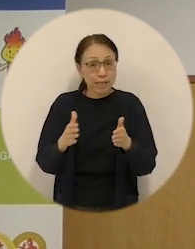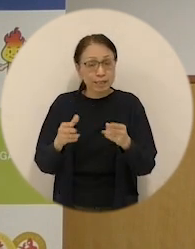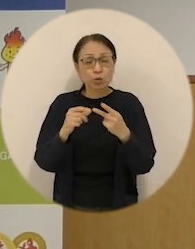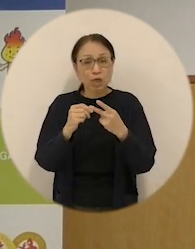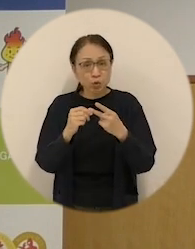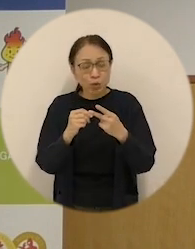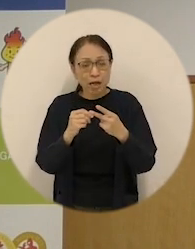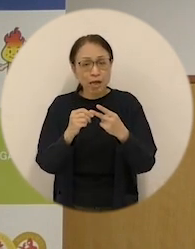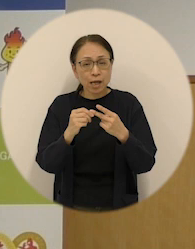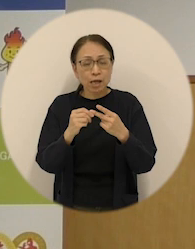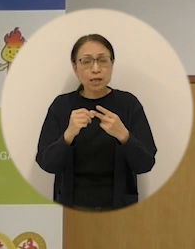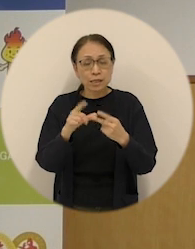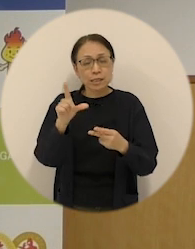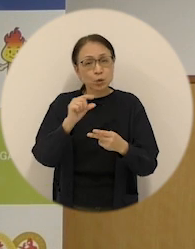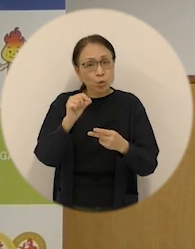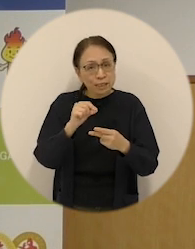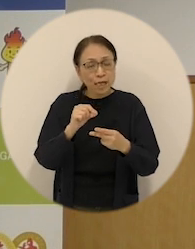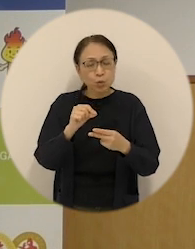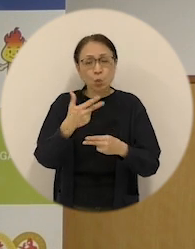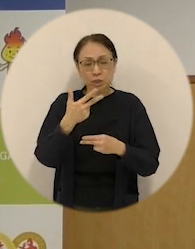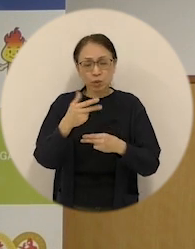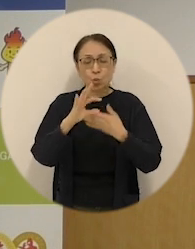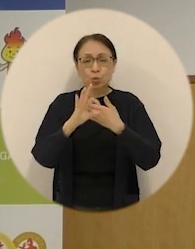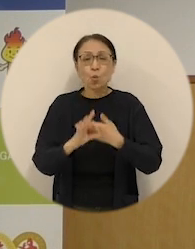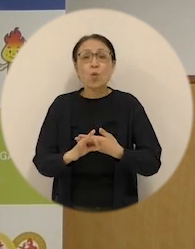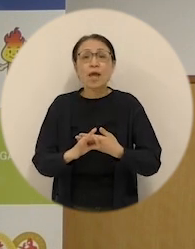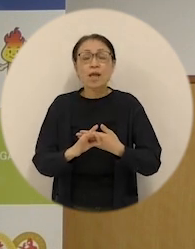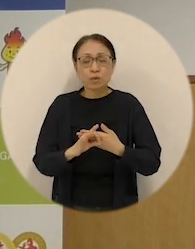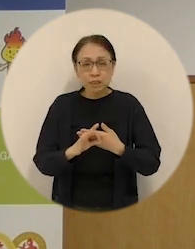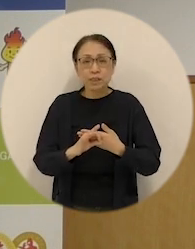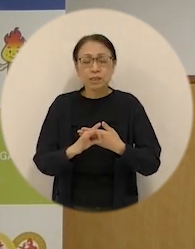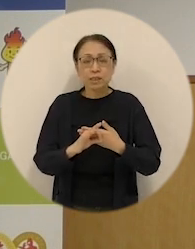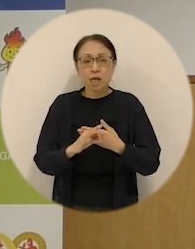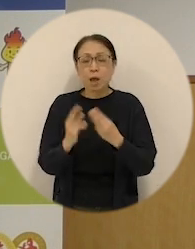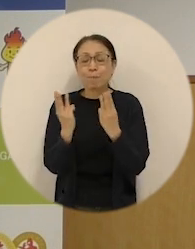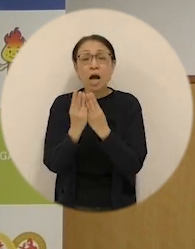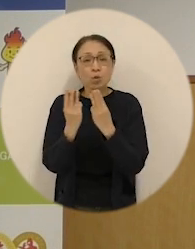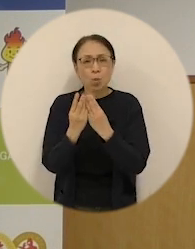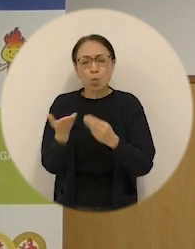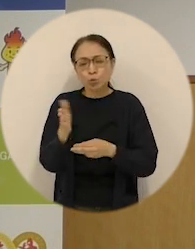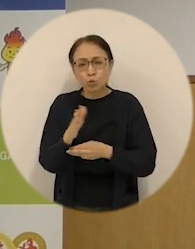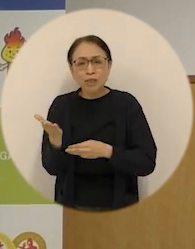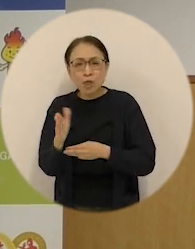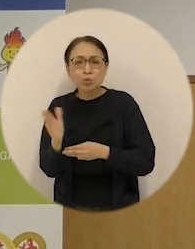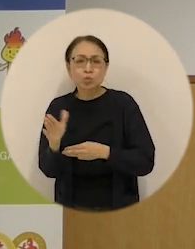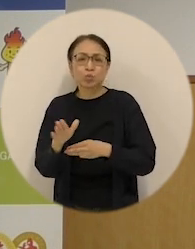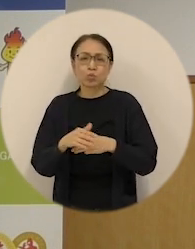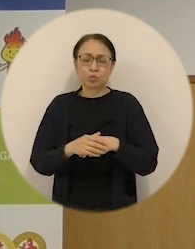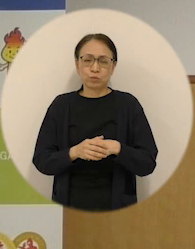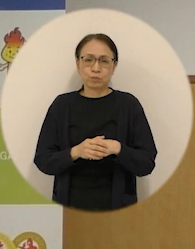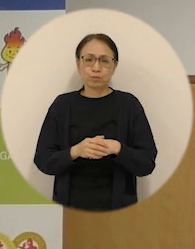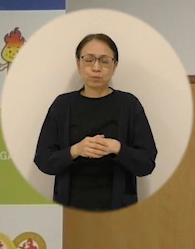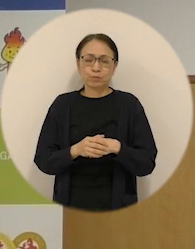には引用している市条例に法令番号を追加するものであります。